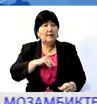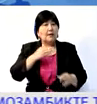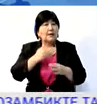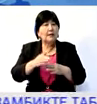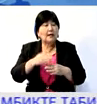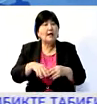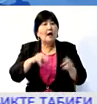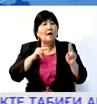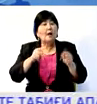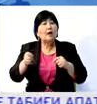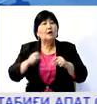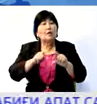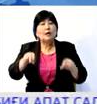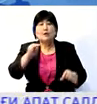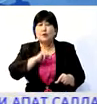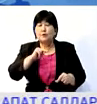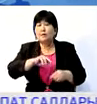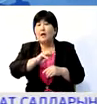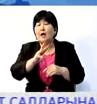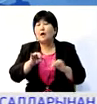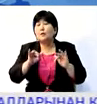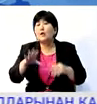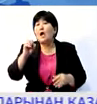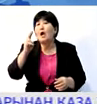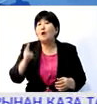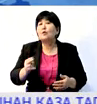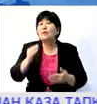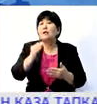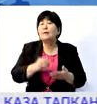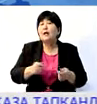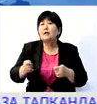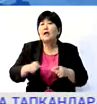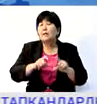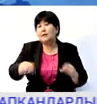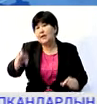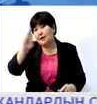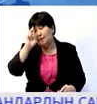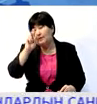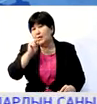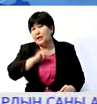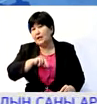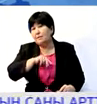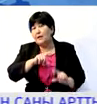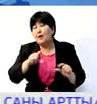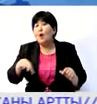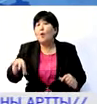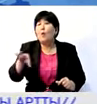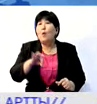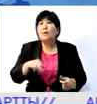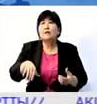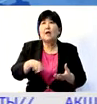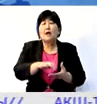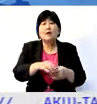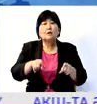саласындағы бақылау басқармасы, жұмыспен қамтуды үйлестіру және әлеуметтік бағдарламалар басқармасы, мемлекеттік мекемелер, сондай-ақ облыстық